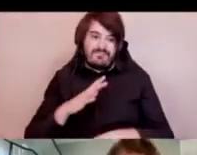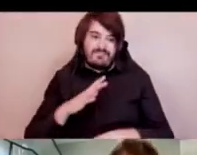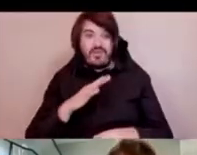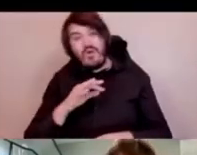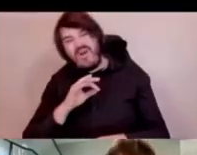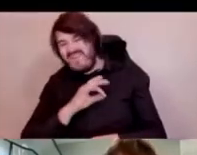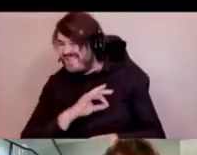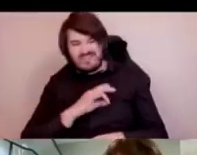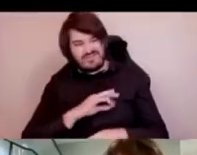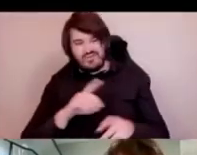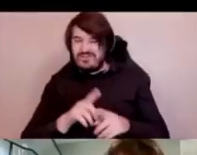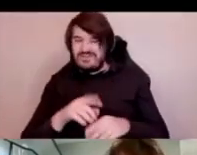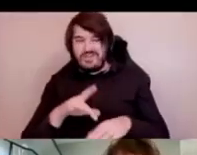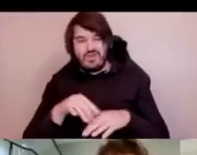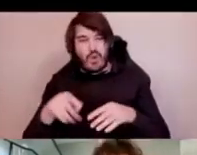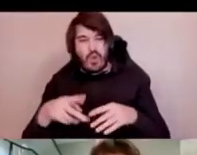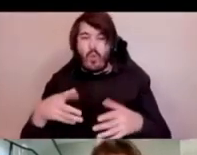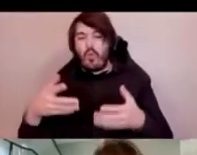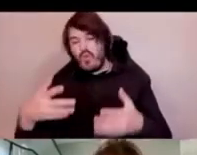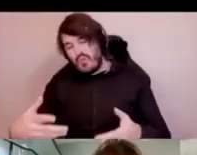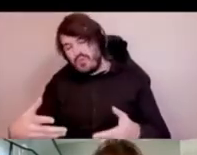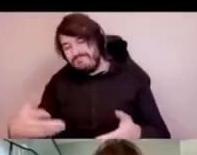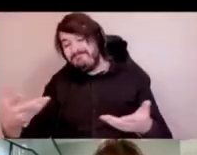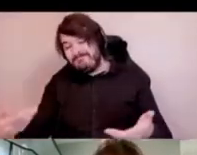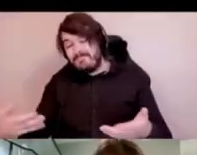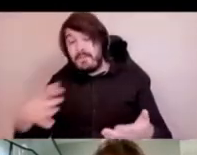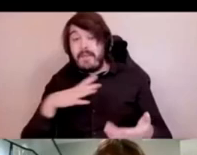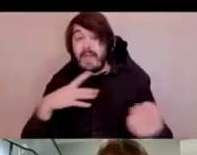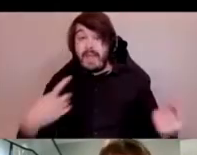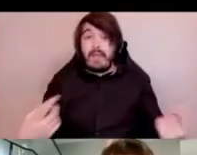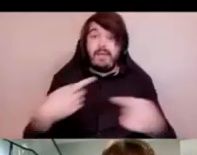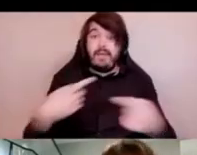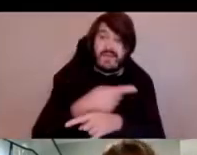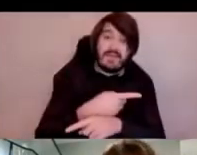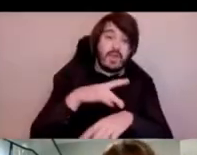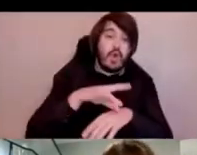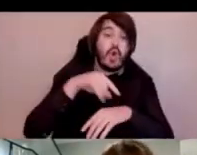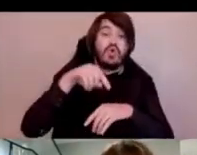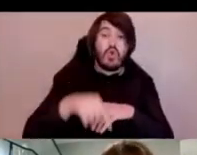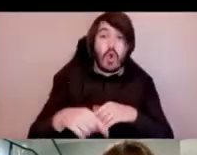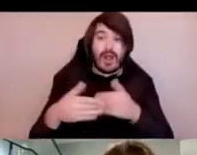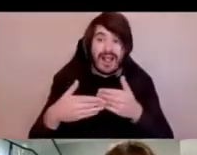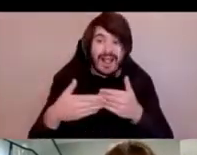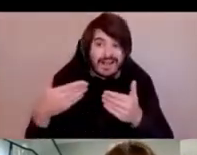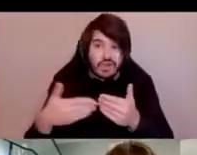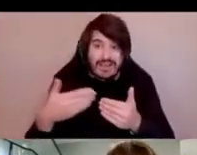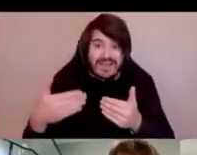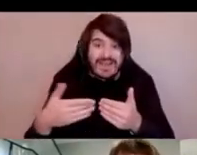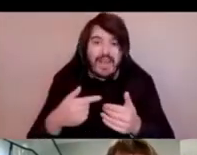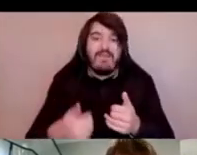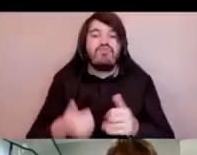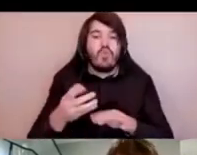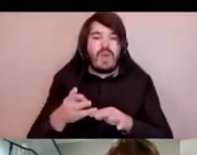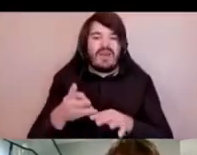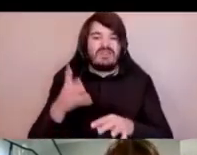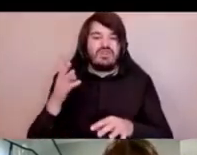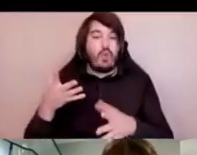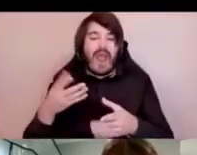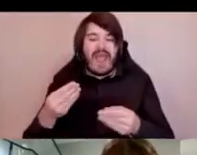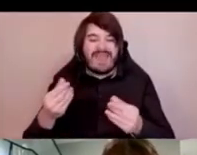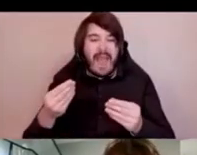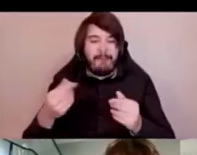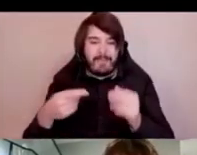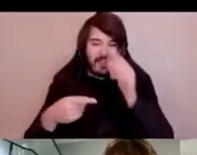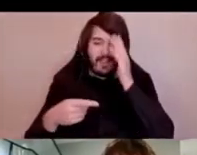désavantages d'avoir un sol trop lourd. À l'inverse, un sol léger, c'est un sol qui est plus riche en